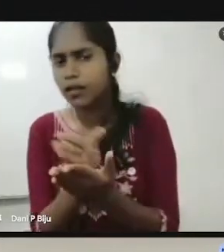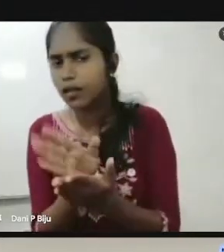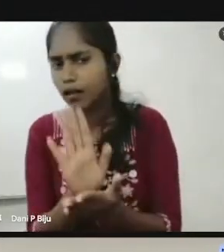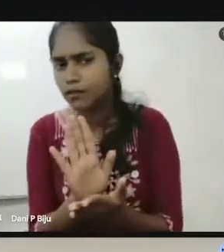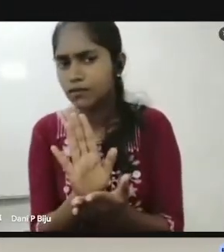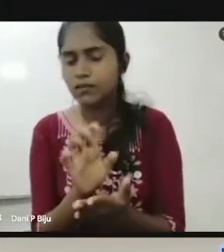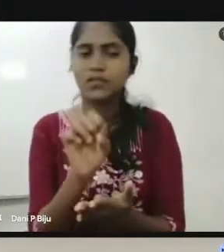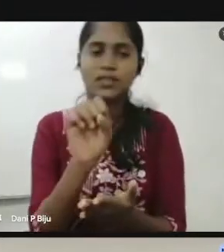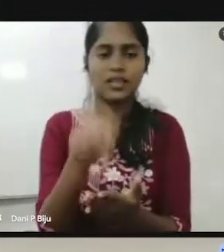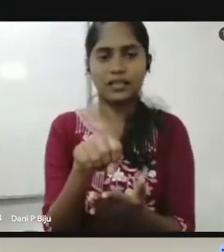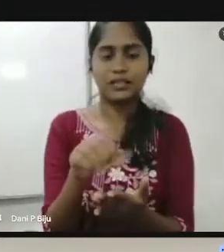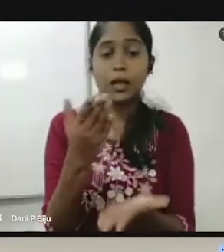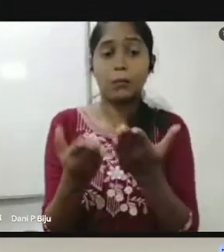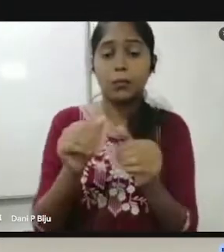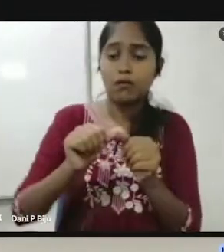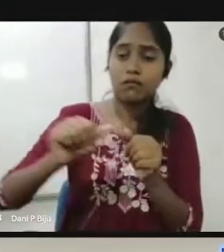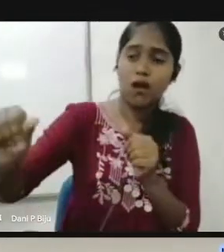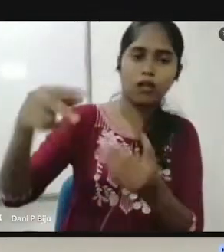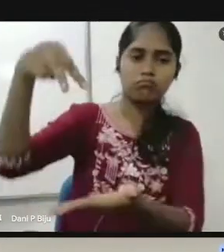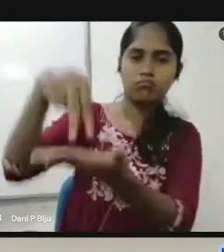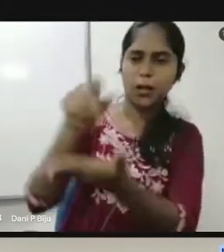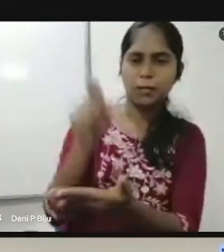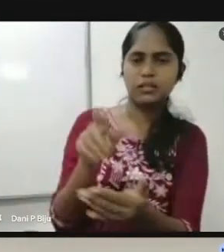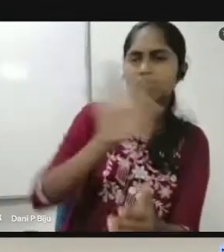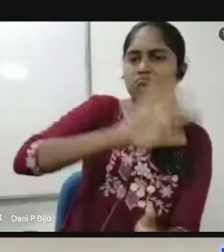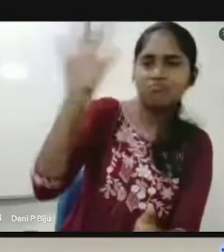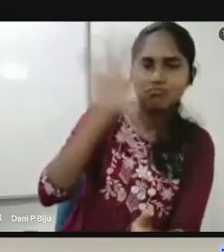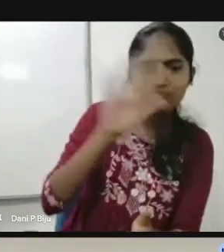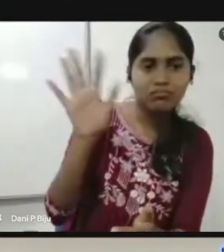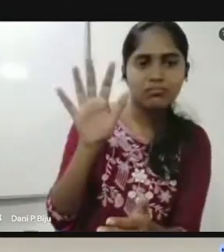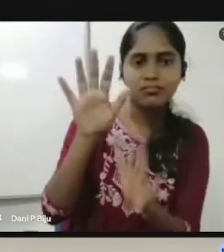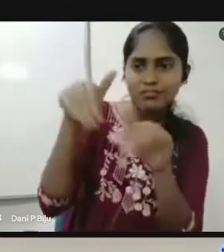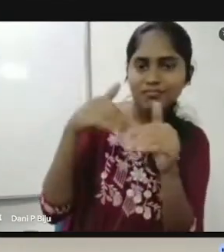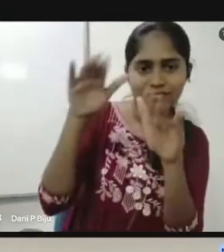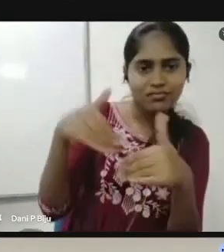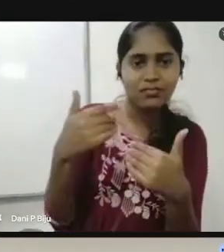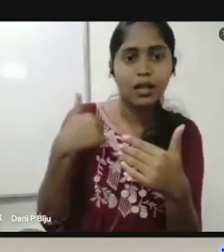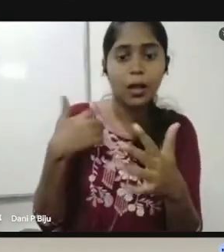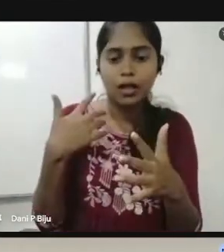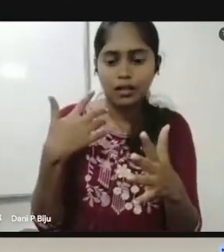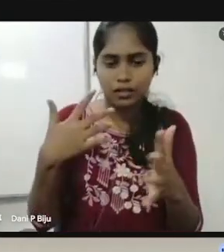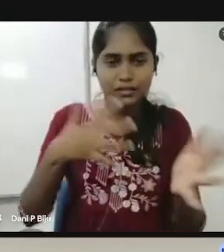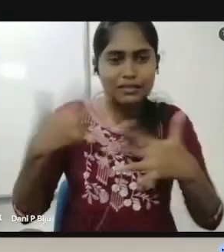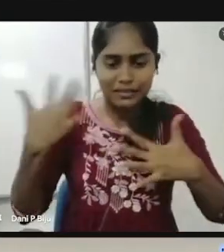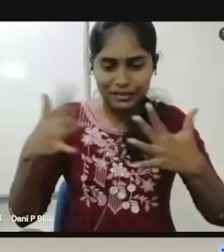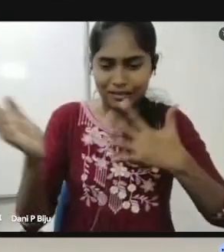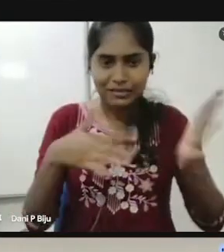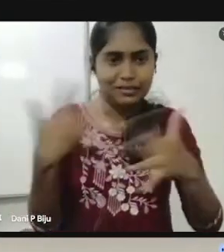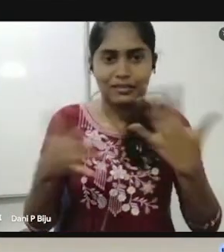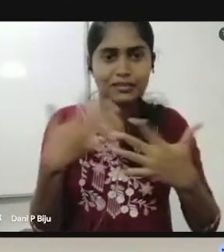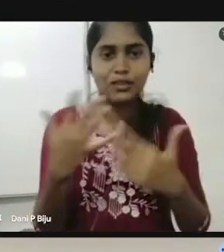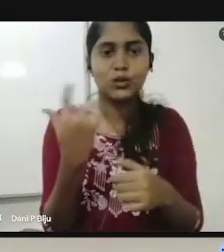ഒരാൾക്ക് നമ്മൾ ചിലപ്പോ കൈകാട്ടി വിളിക്കും, അല്ലെങ്കിൽ നമ്മൾ ഇപ്പൊ നമുക്കൊരു തൊണ്ടവേദന ഉണ്ടെന്നുണ്ടെങ്കിൽ നമ്മൾ ചിലപ്പോൾ സംസാരിക്കാൻ